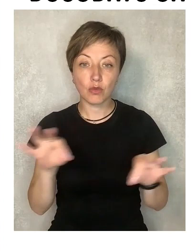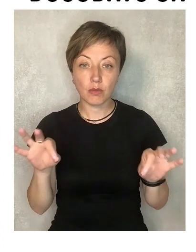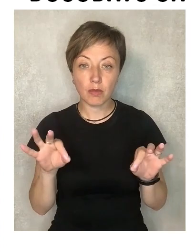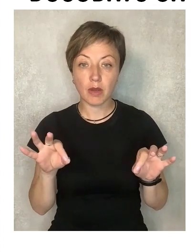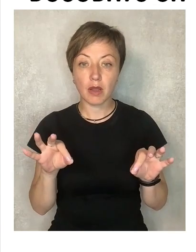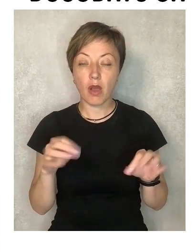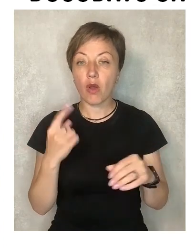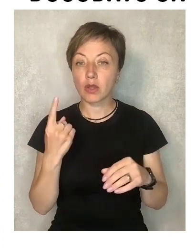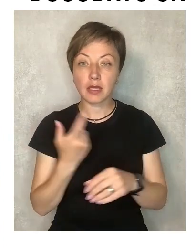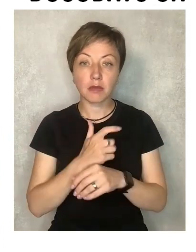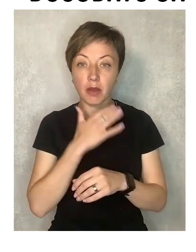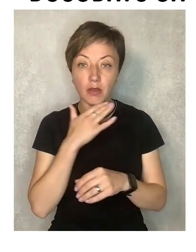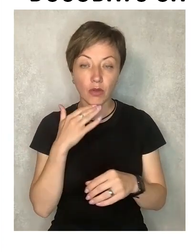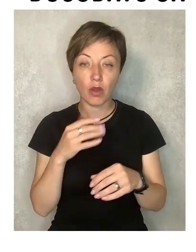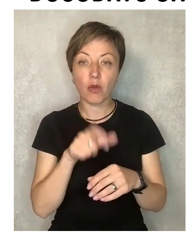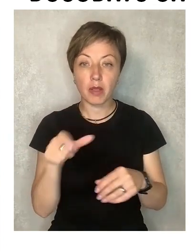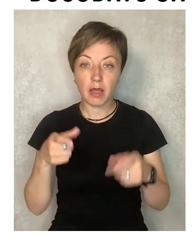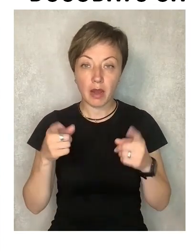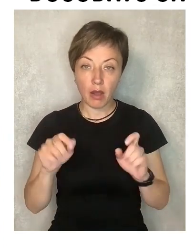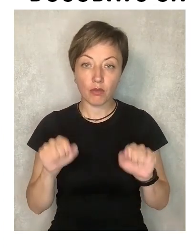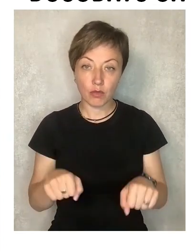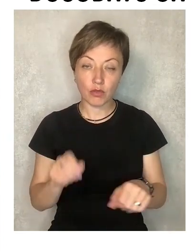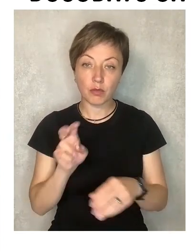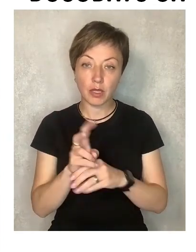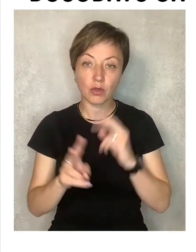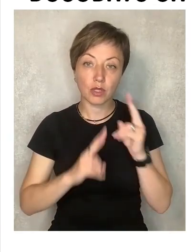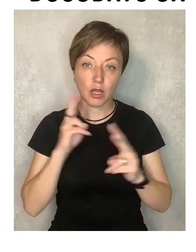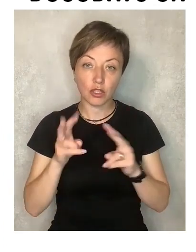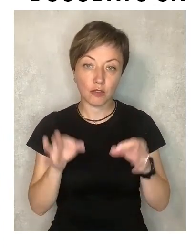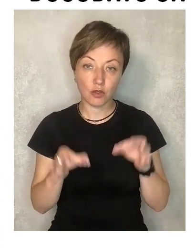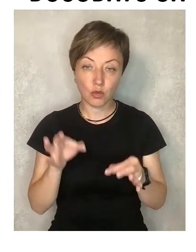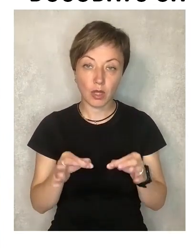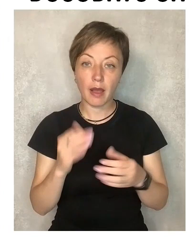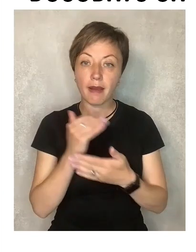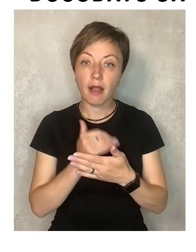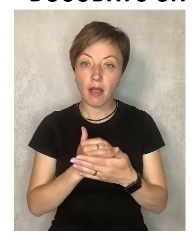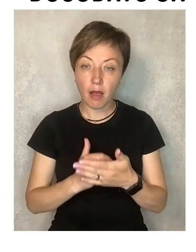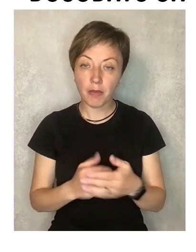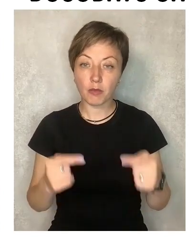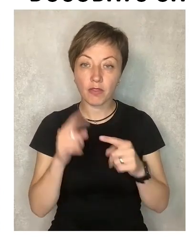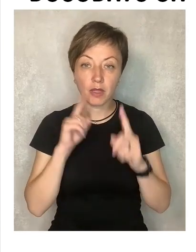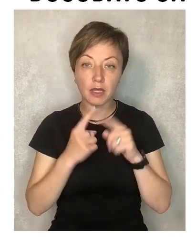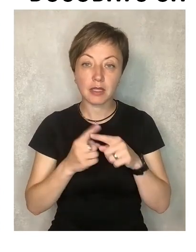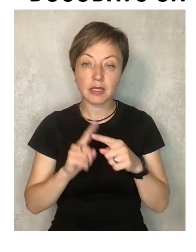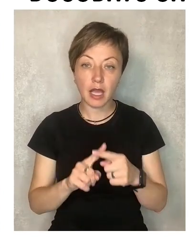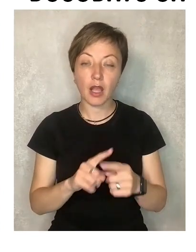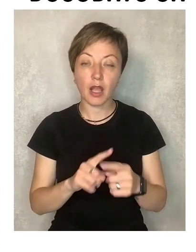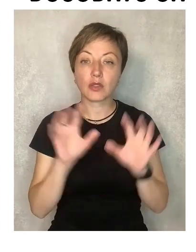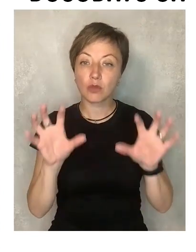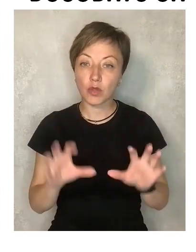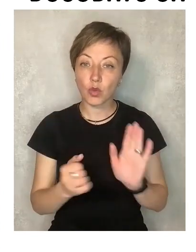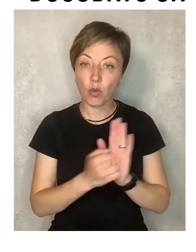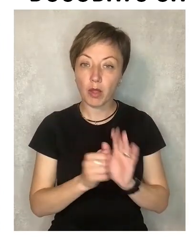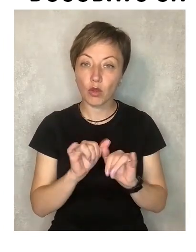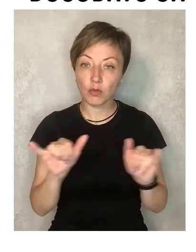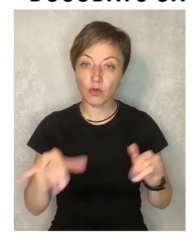з небагатьох речей, які громадяни реально можуть піти і оскаржити в суд. Тому що регламент відповідної ради – це нормативний документ, який розповсюджується на